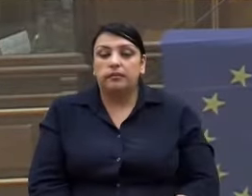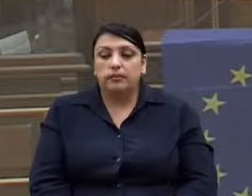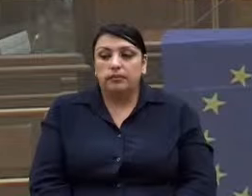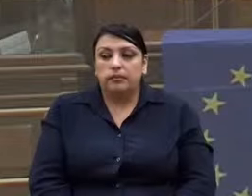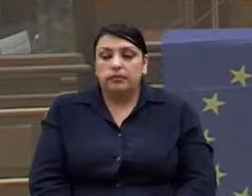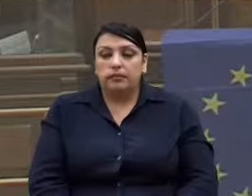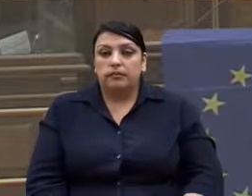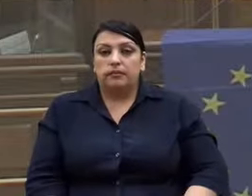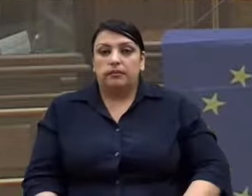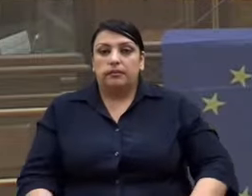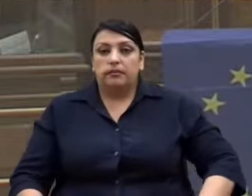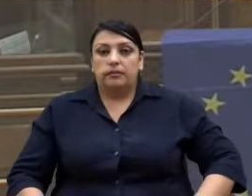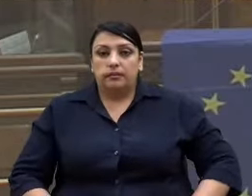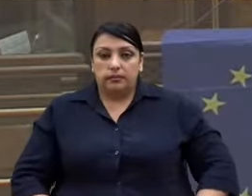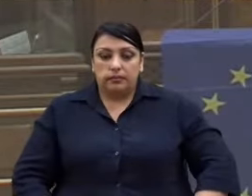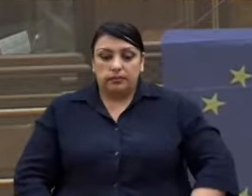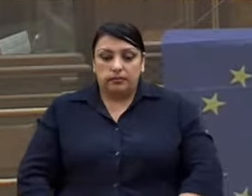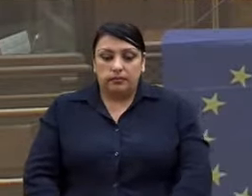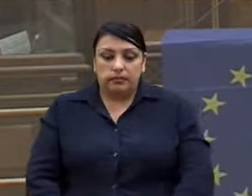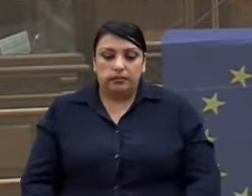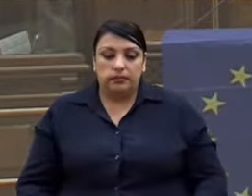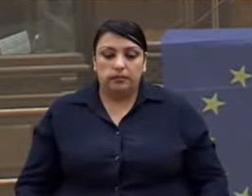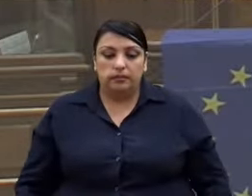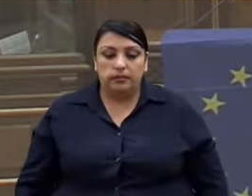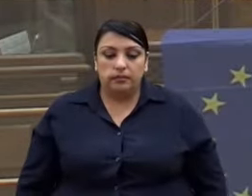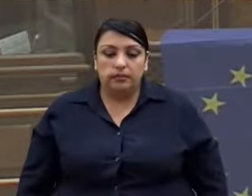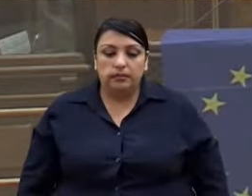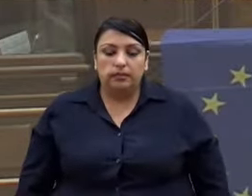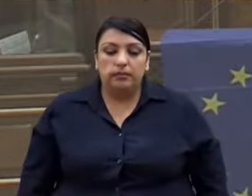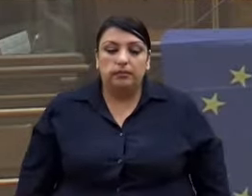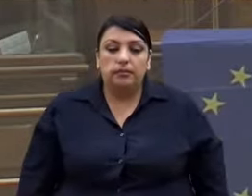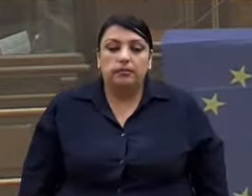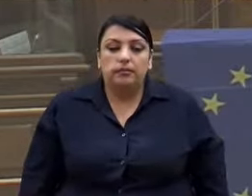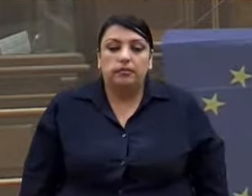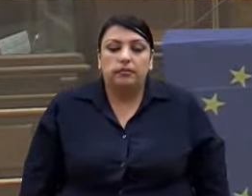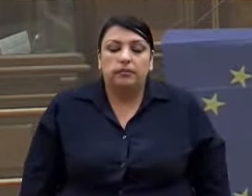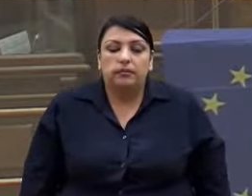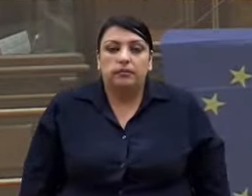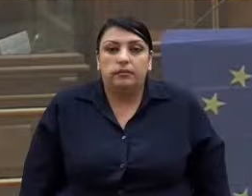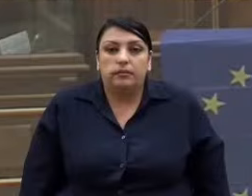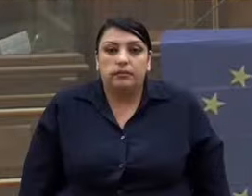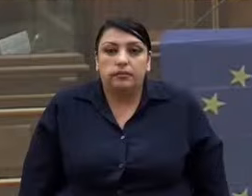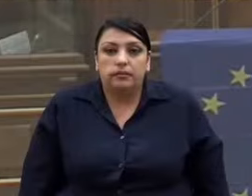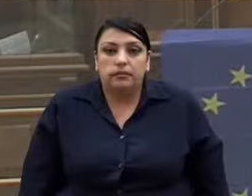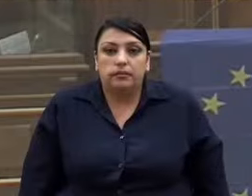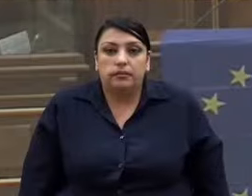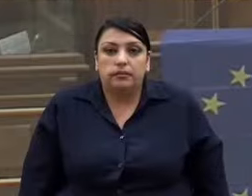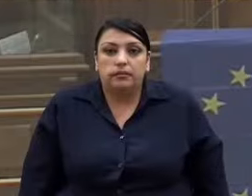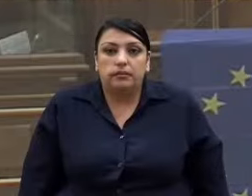պատրաստվի Կարեն Սարգսյանը, պարոն Սարգսյան։